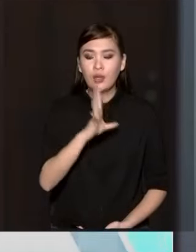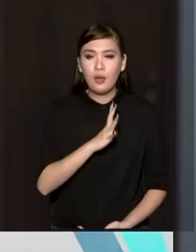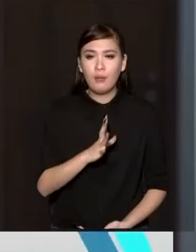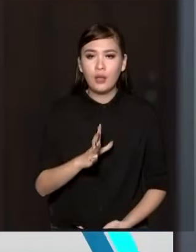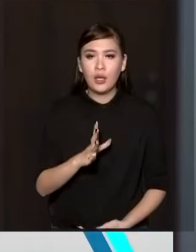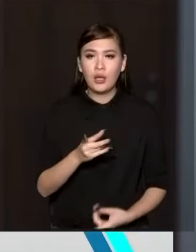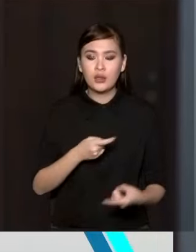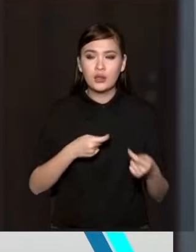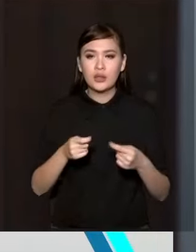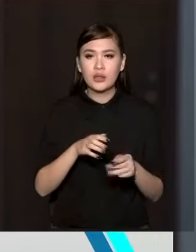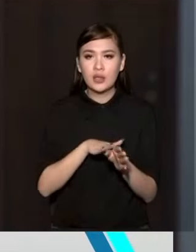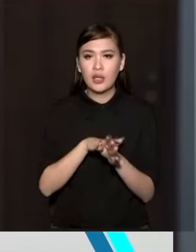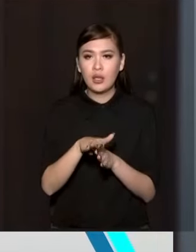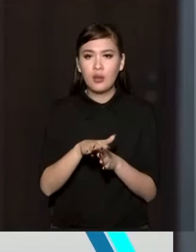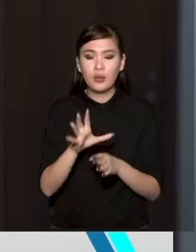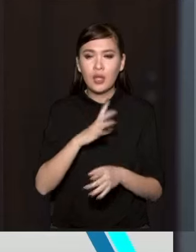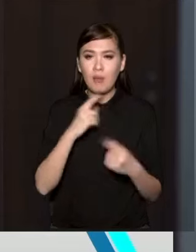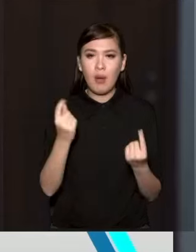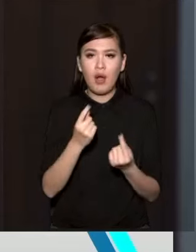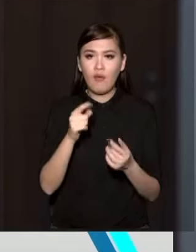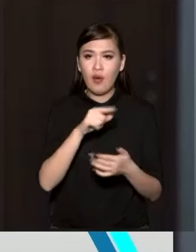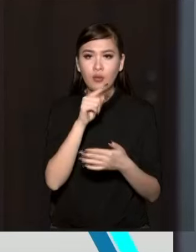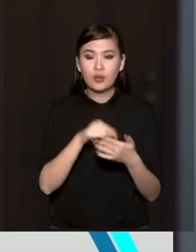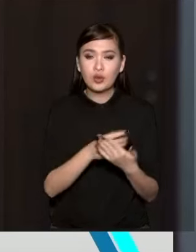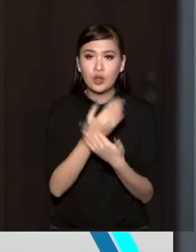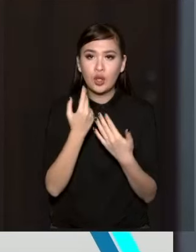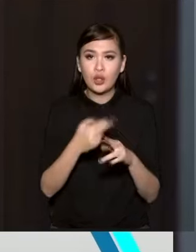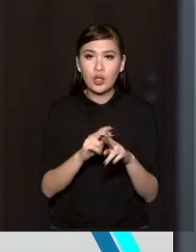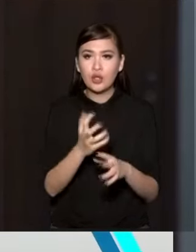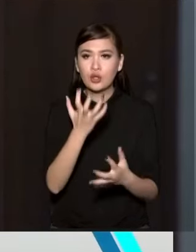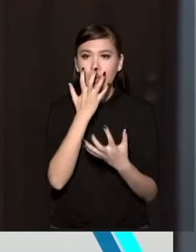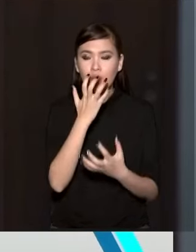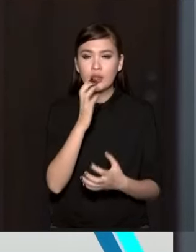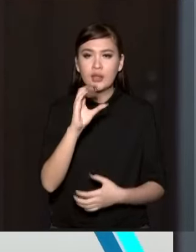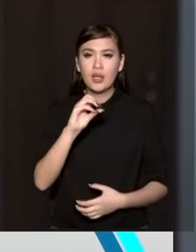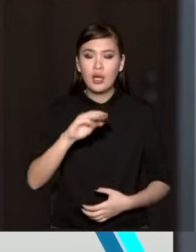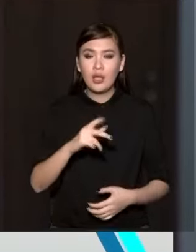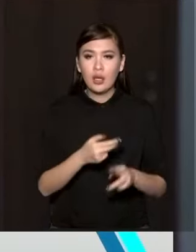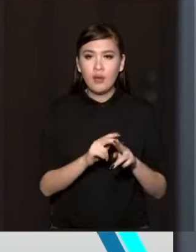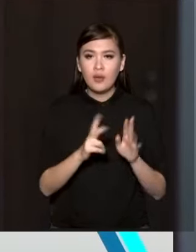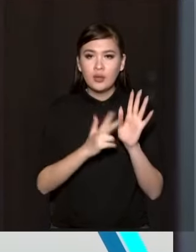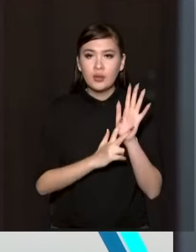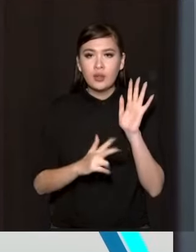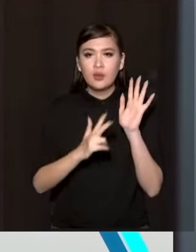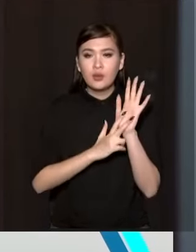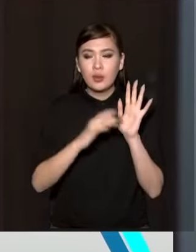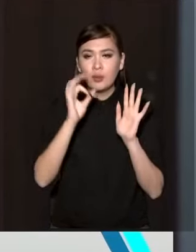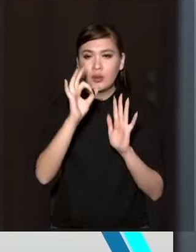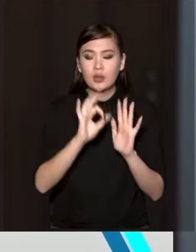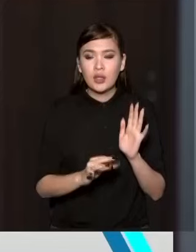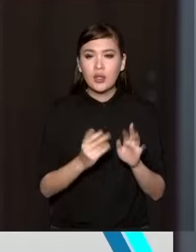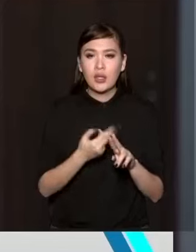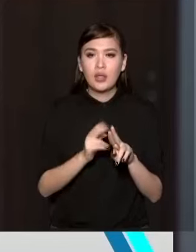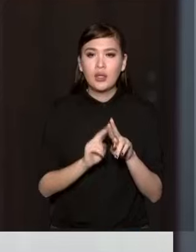инфраструктуры вызывает немало вопросов, в частности состояние тепловых сетей. Порядка 88,5% теплосетей у